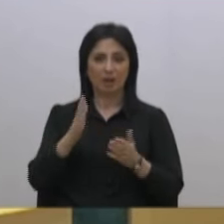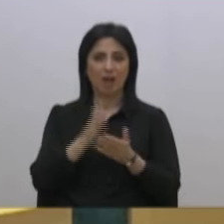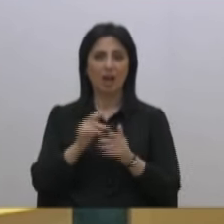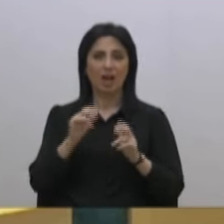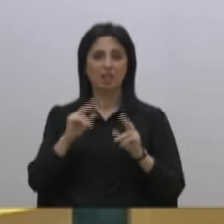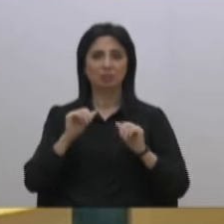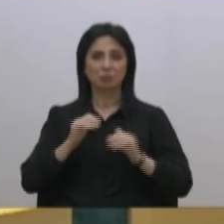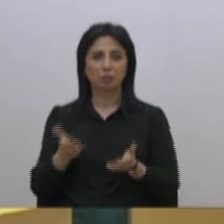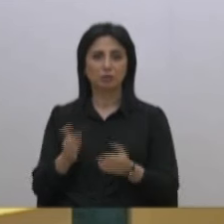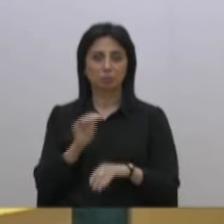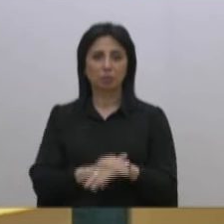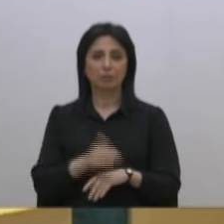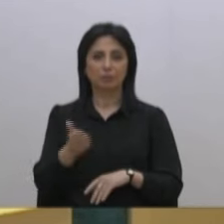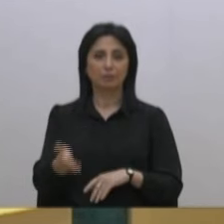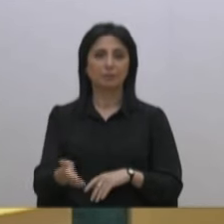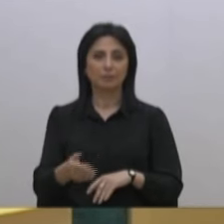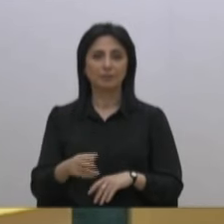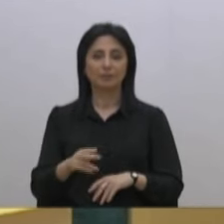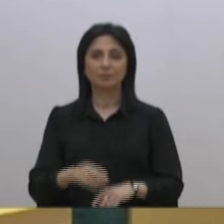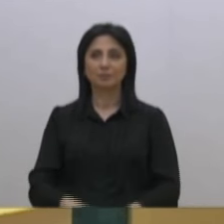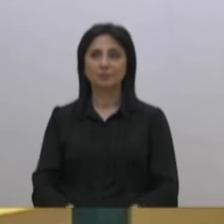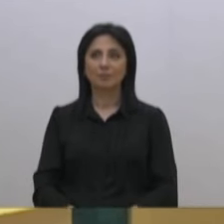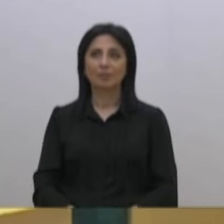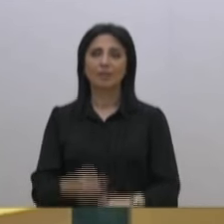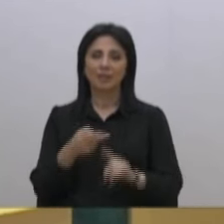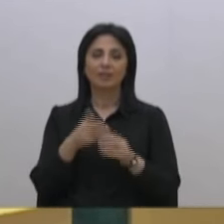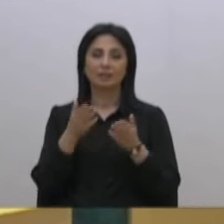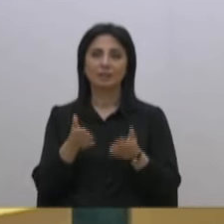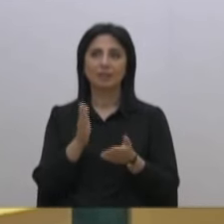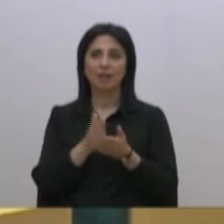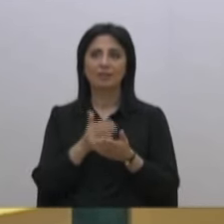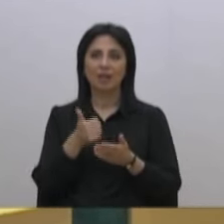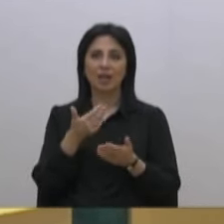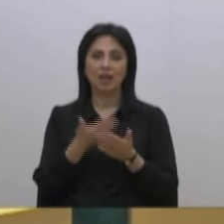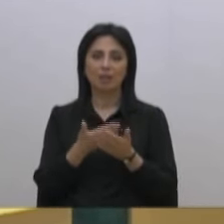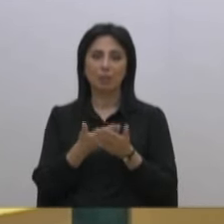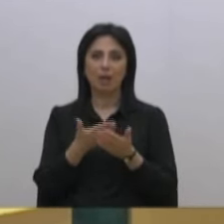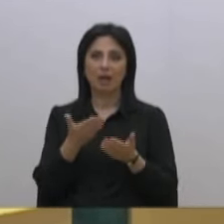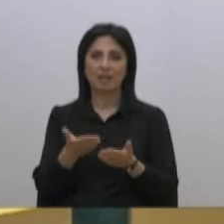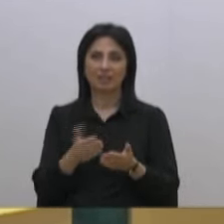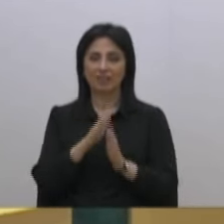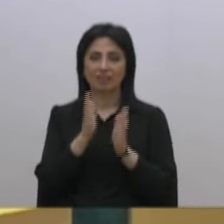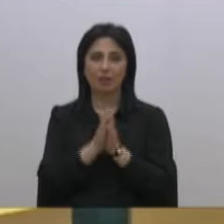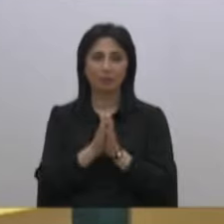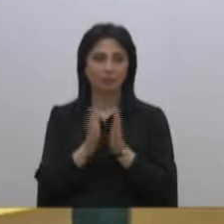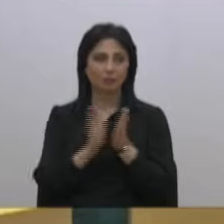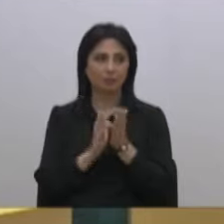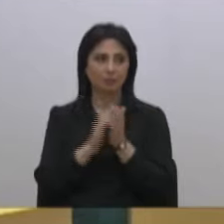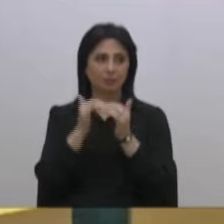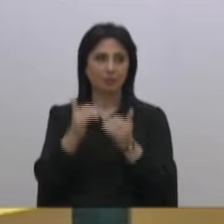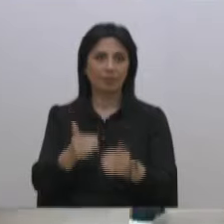იქ არის სიმშვიდე, იქ არის მშვიდობა. ეს არის კარგი მაგალითი ამ ყველაფრის.